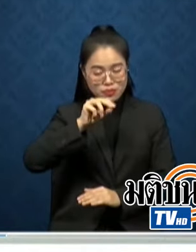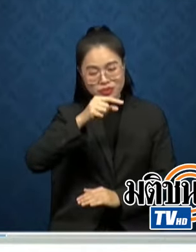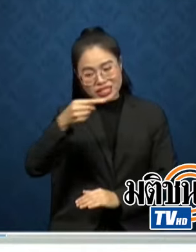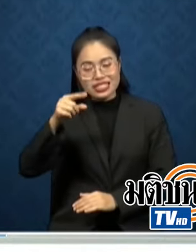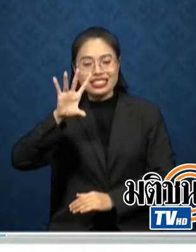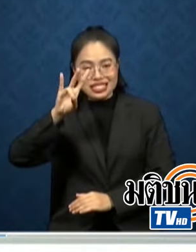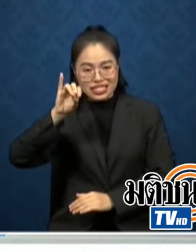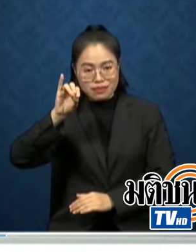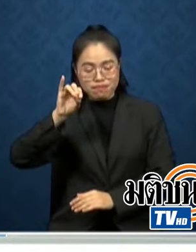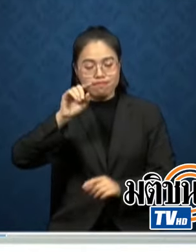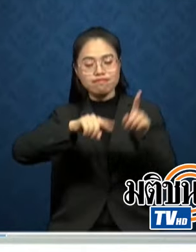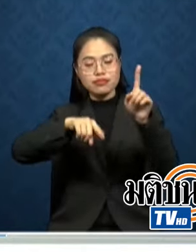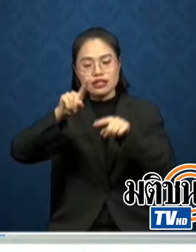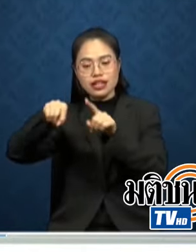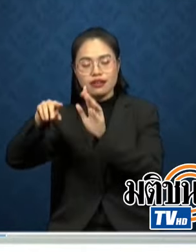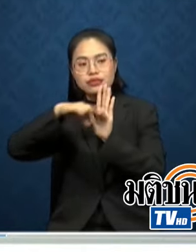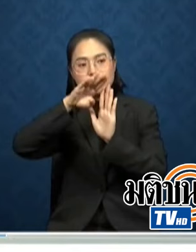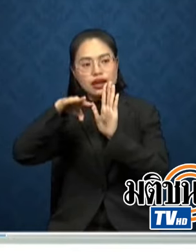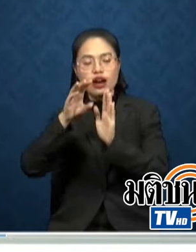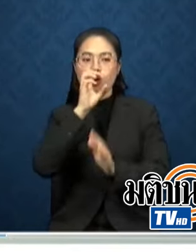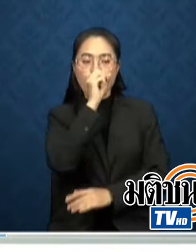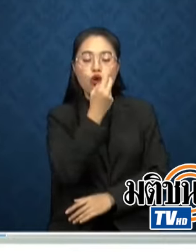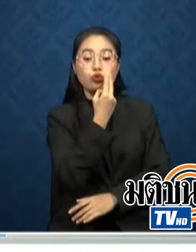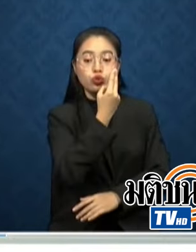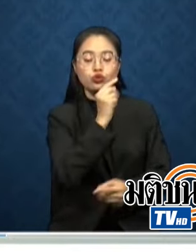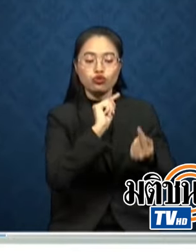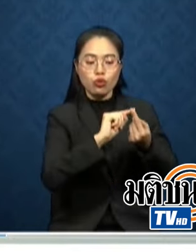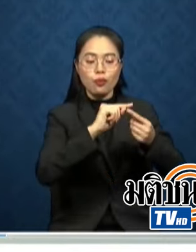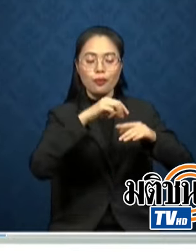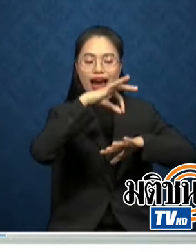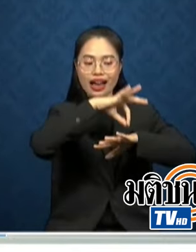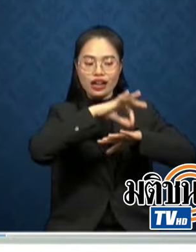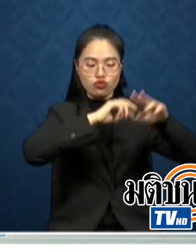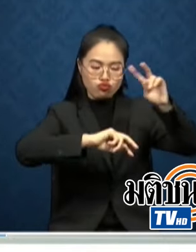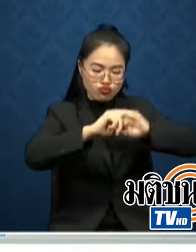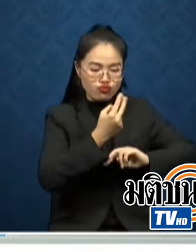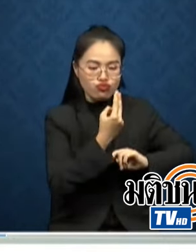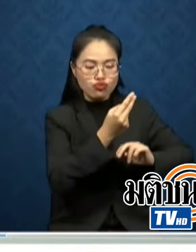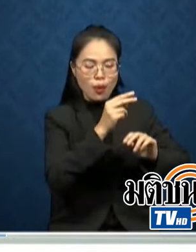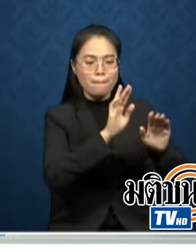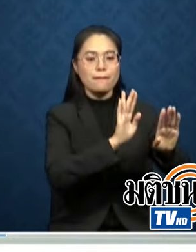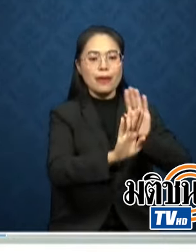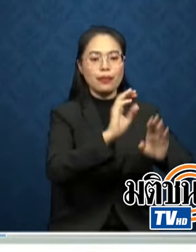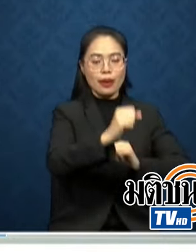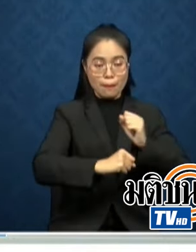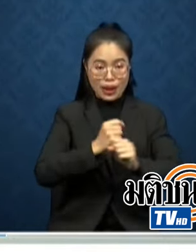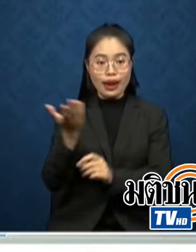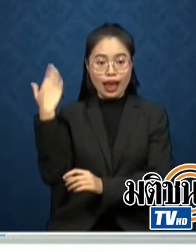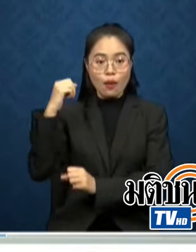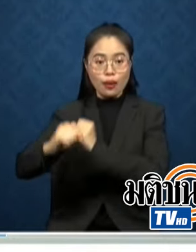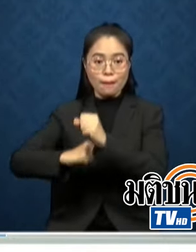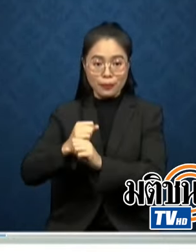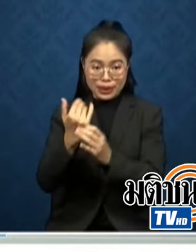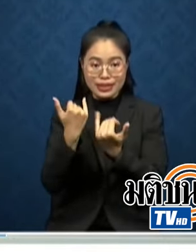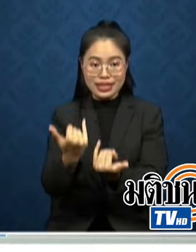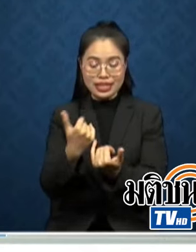นะครับอันนี้พิสูจน์ได้จากฮีทแมปที่เกิดขึ้นนะครับที่เราสามารถเปรียบเทียบได้กับปีที่ผ่านมากับปีนี้นะครับ